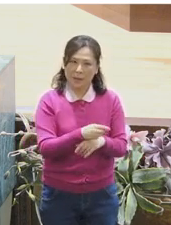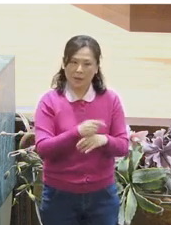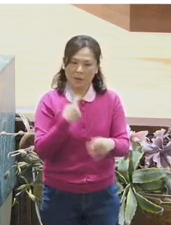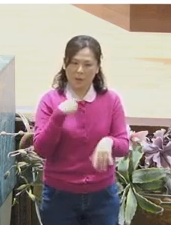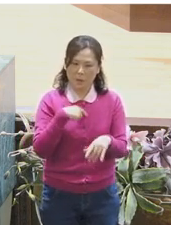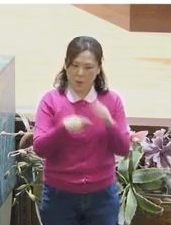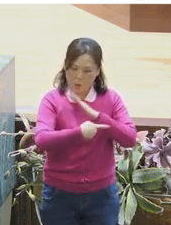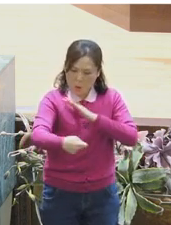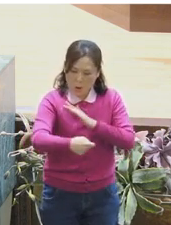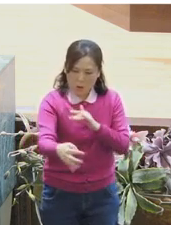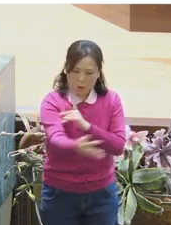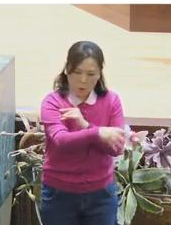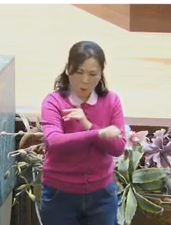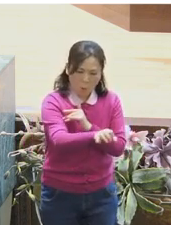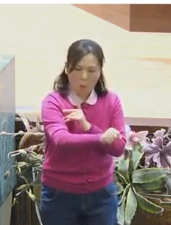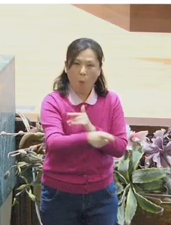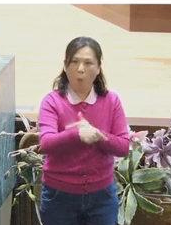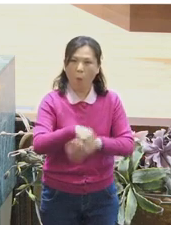说毒鱼或是